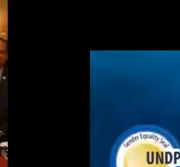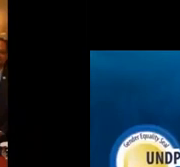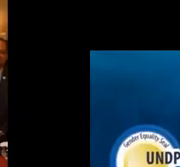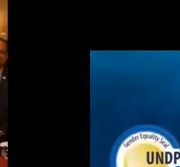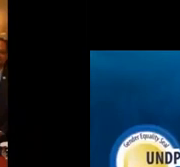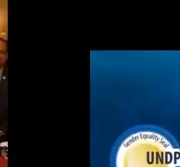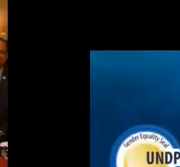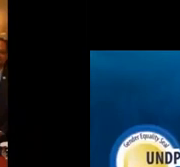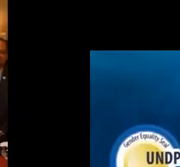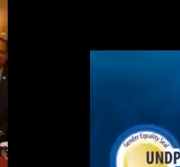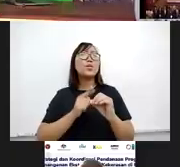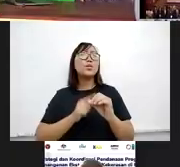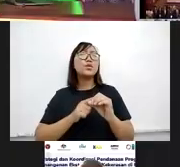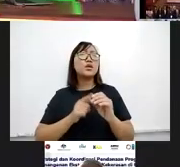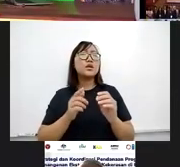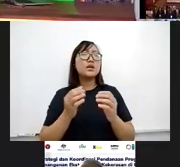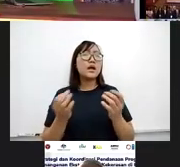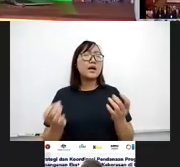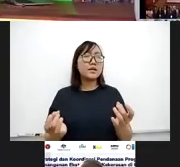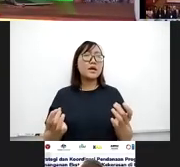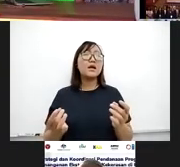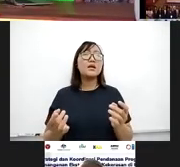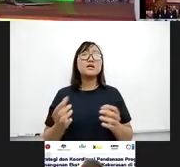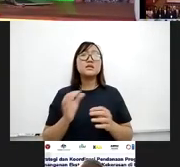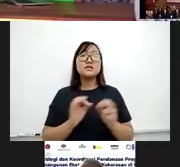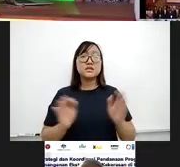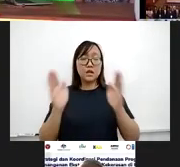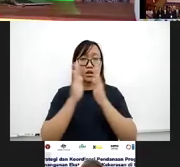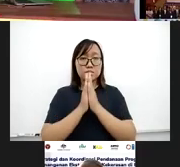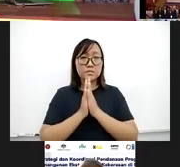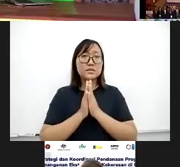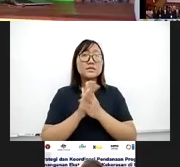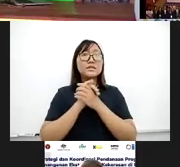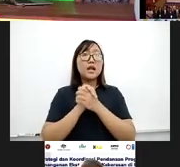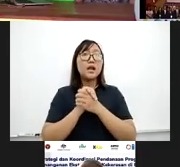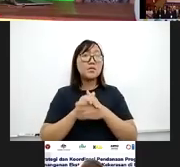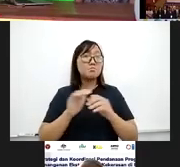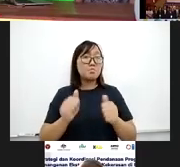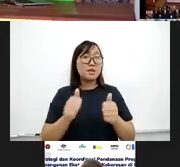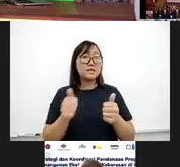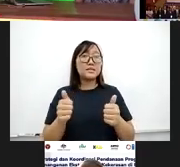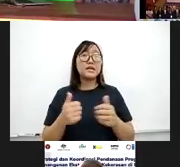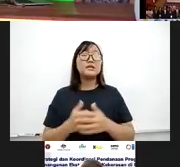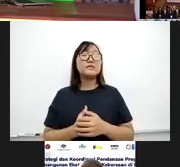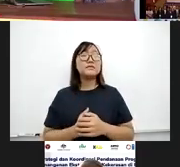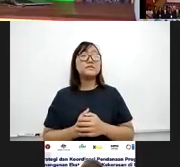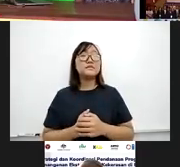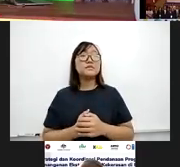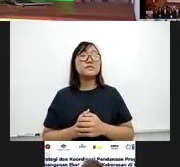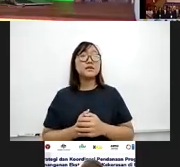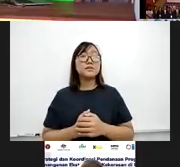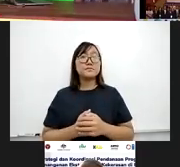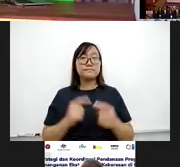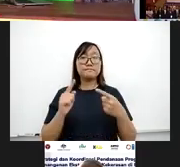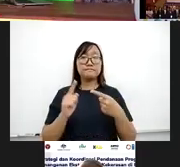buddhaya Shalom salam kebajikan Rahayu eh pertama-tama kami mengucapkan